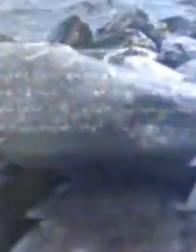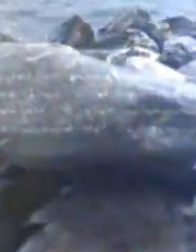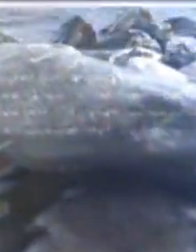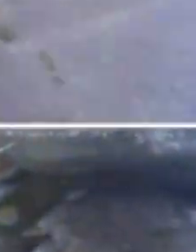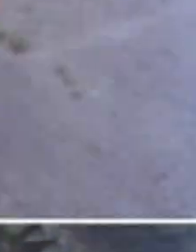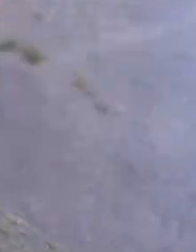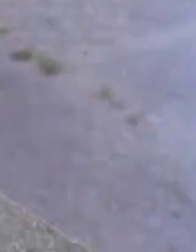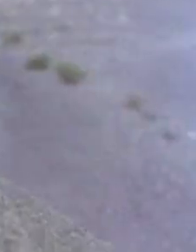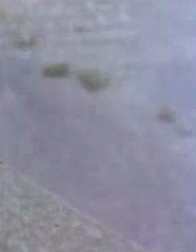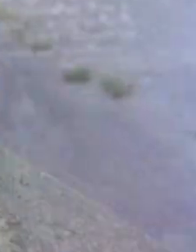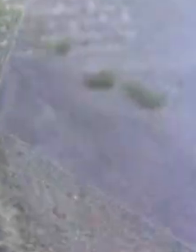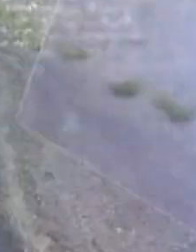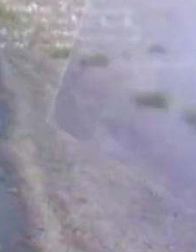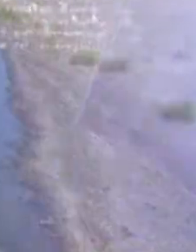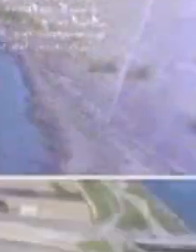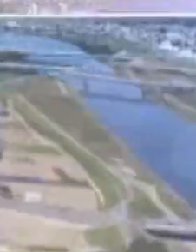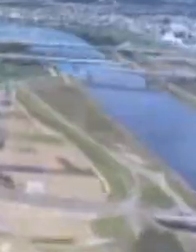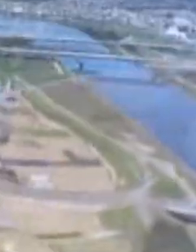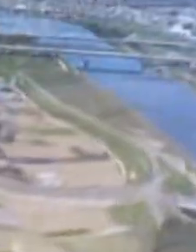me